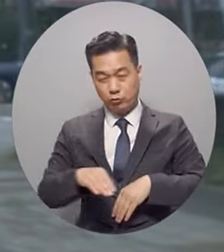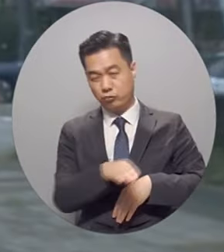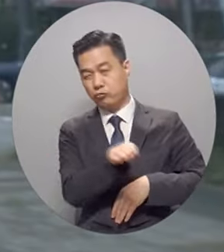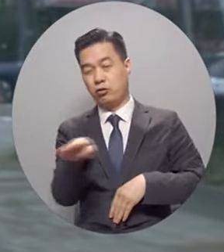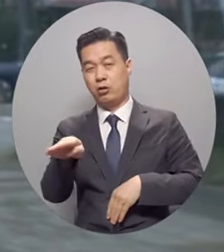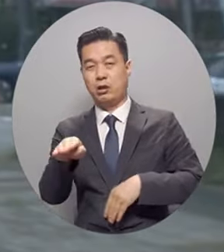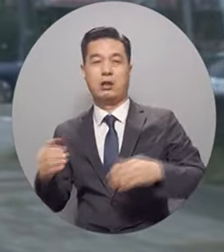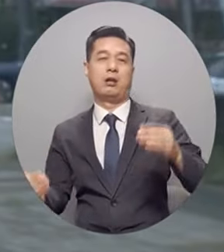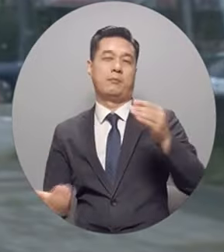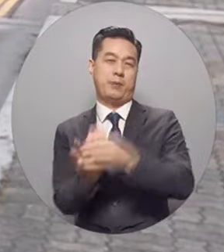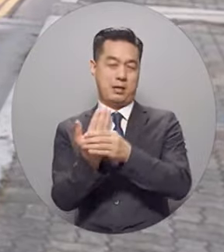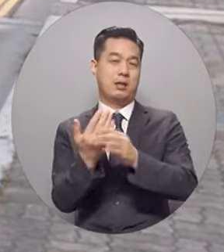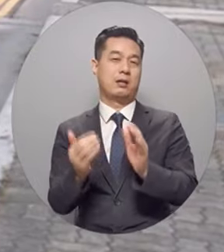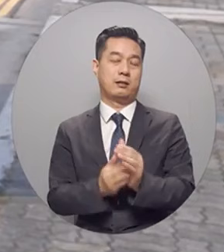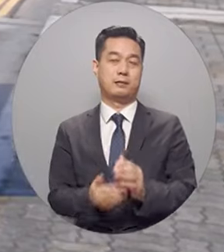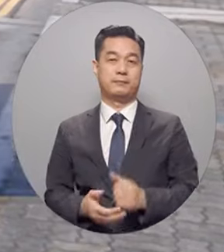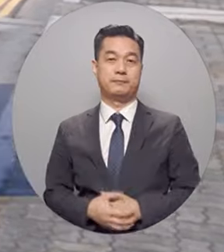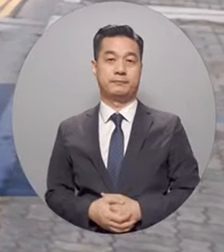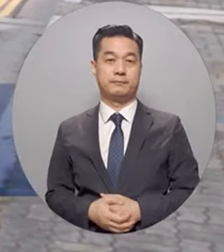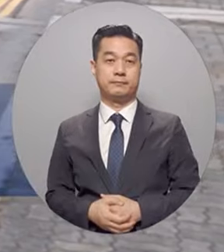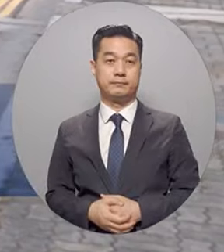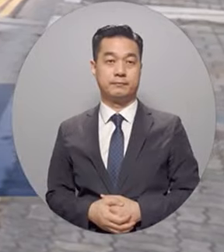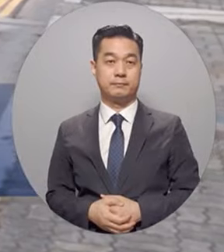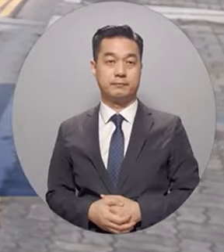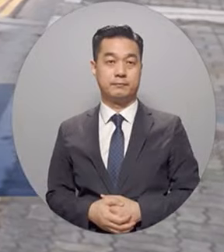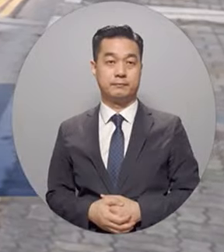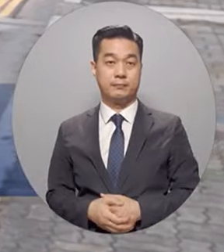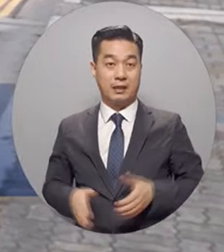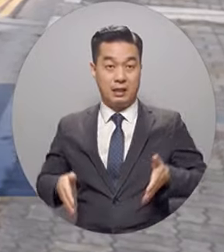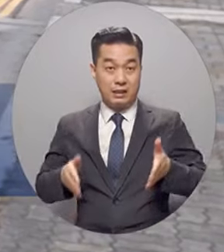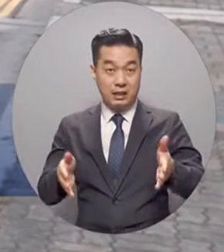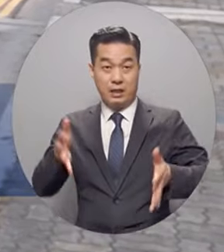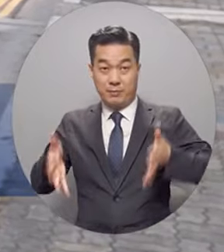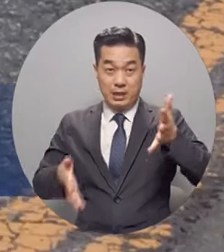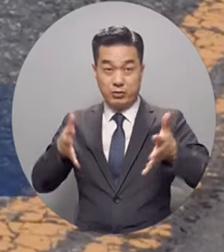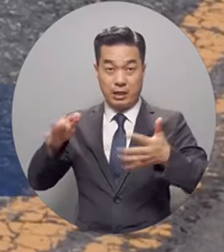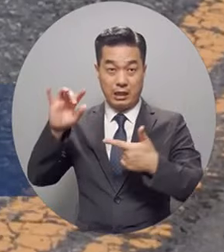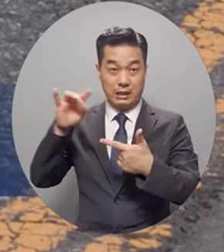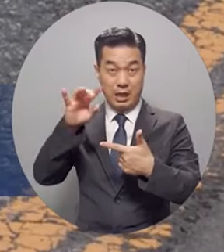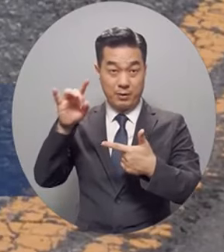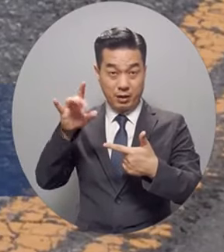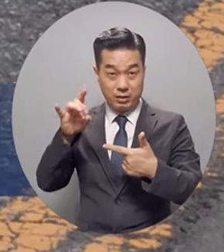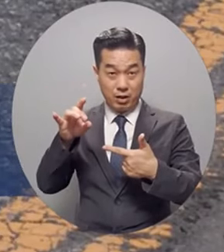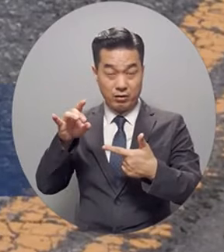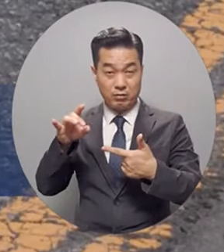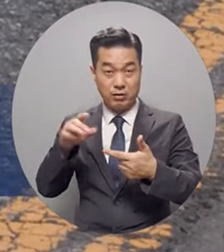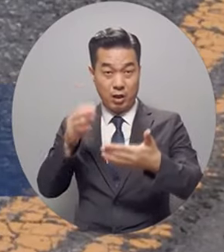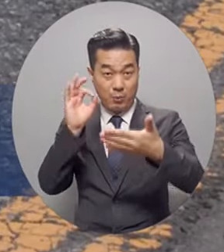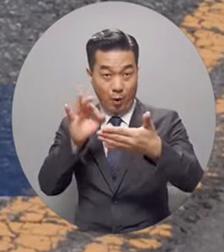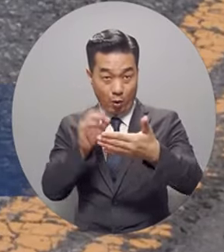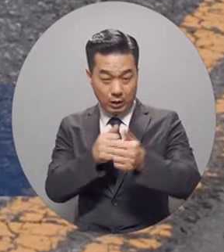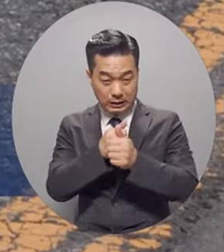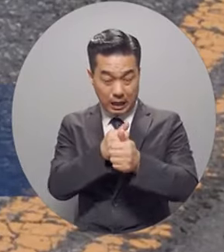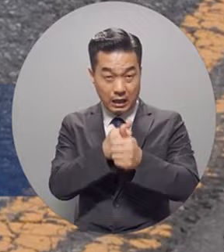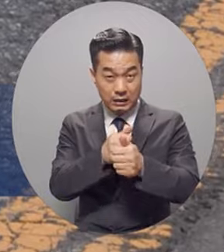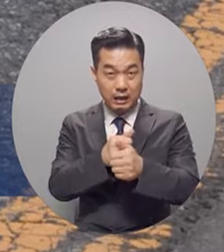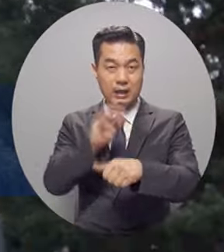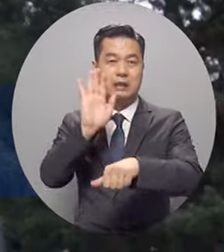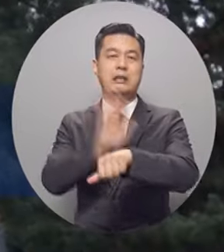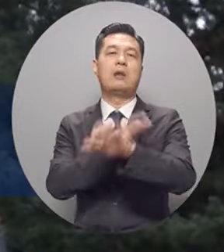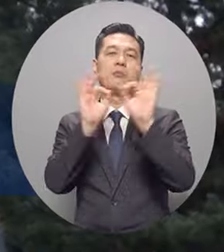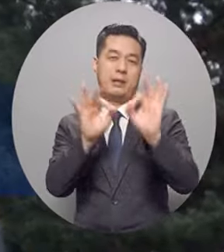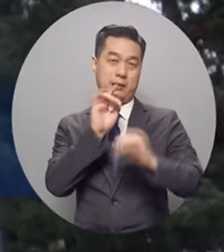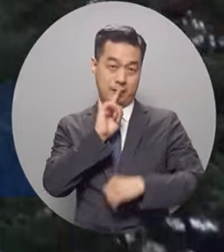걸로 보입니다가 미숙이 갖고 내비게이션을 키우고 가는데 내비게이션 잘못 봤다는 거예요 나누지 갈리는 길에서